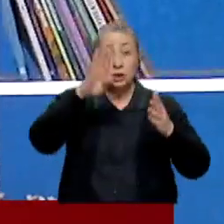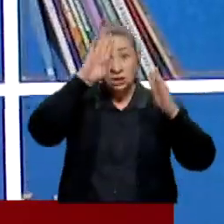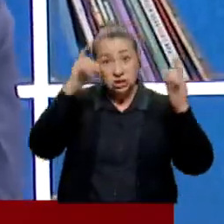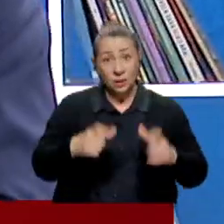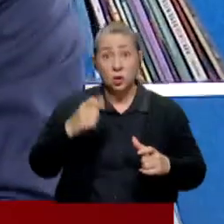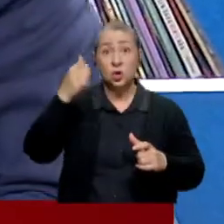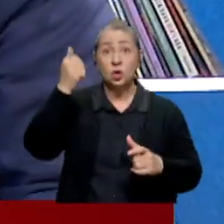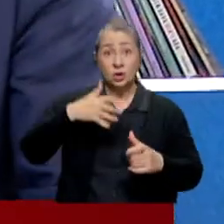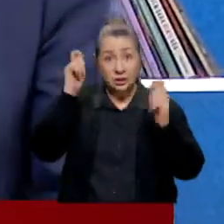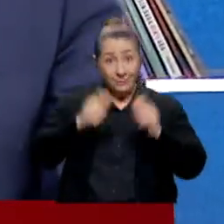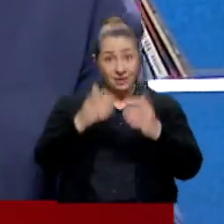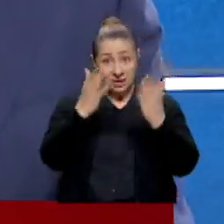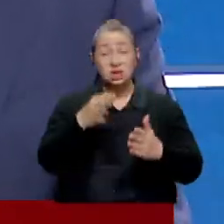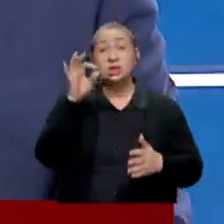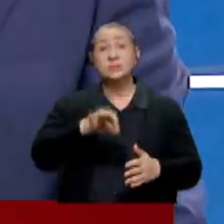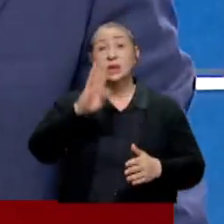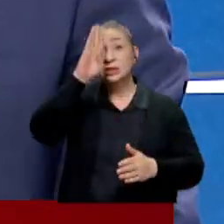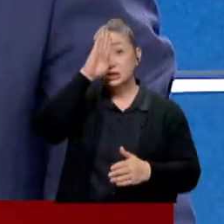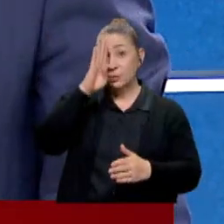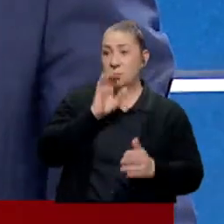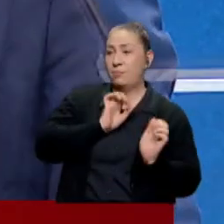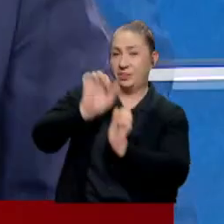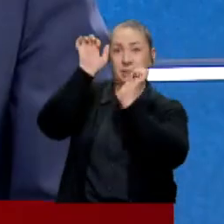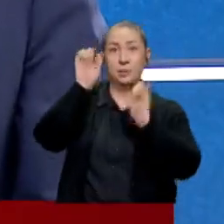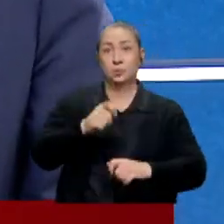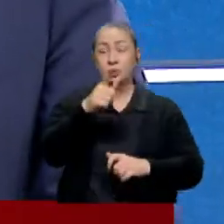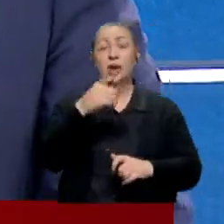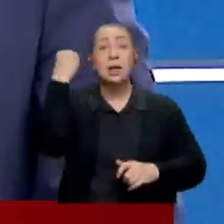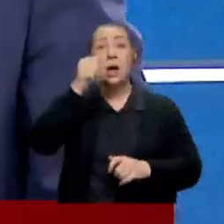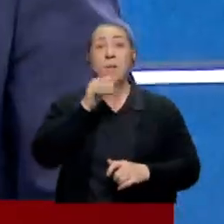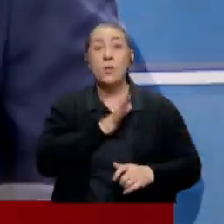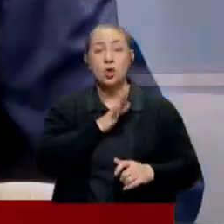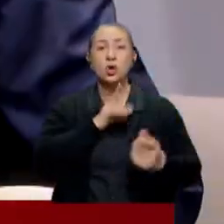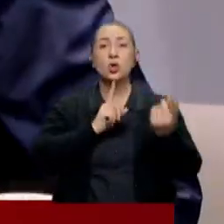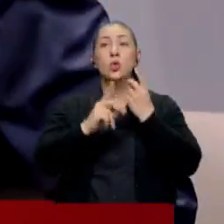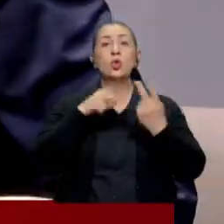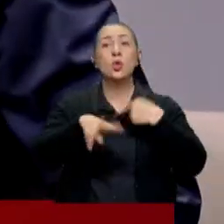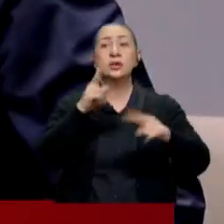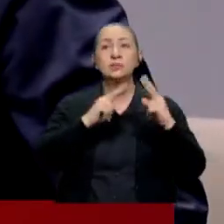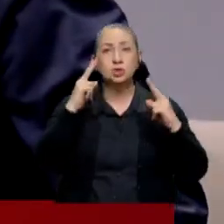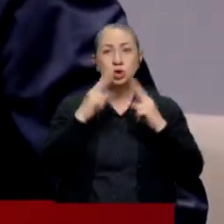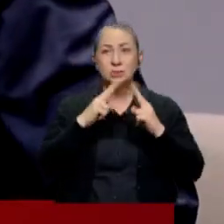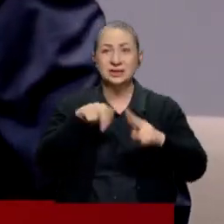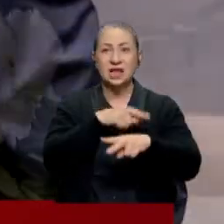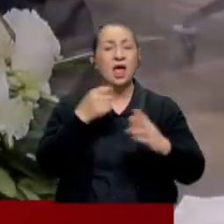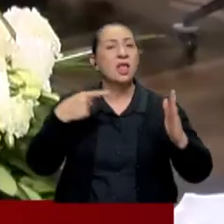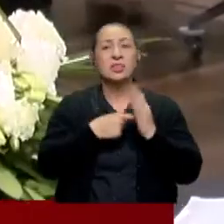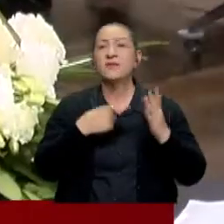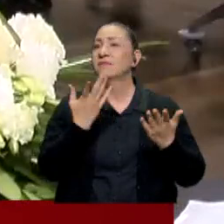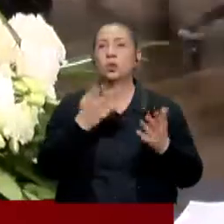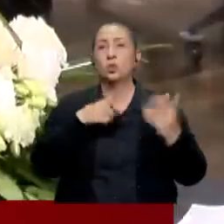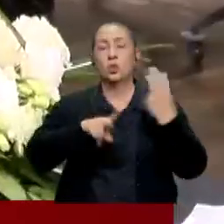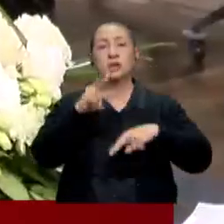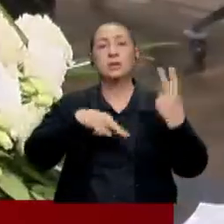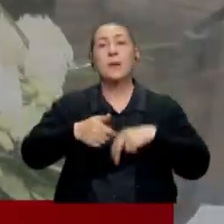İstanbul'da yöneticilik yaptın. Şimdi İstanbul'a ihanet ediyoruz. Ekrem İmamoğlu'nun ulaşım zammı görüşmeleri sırasında hedefindeki isim